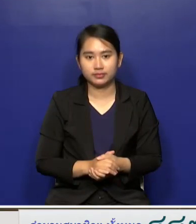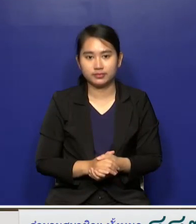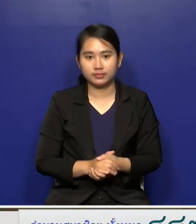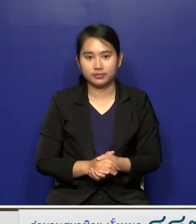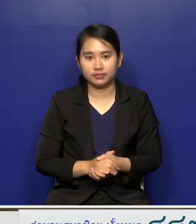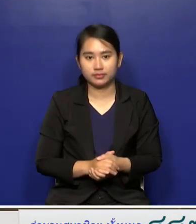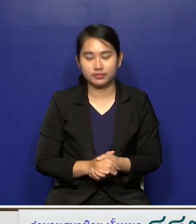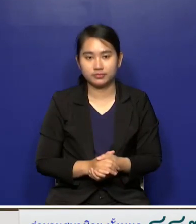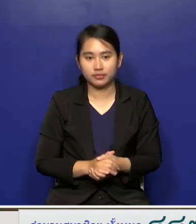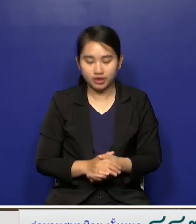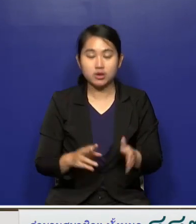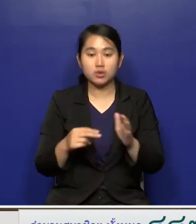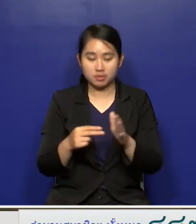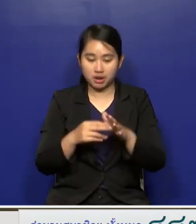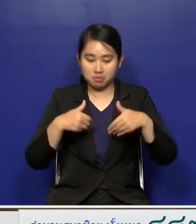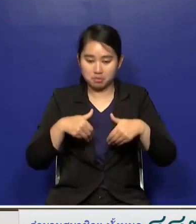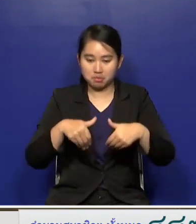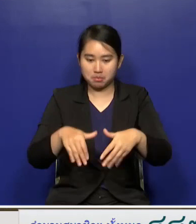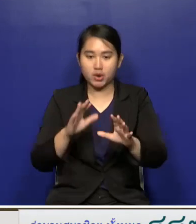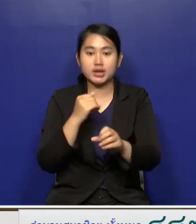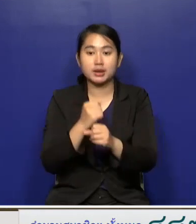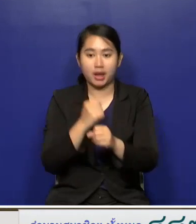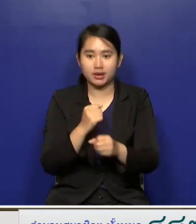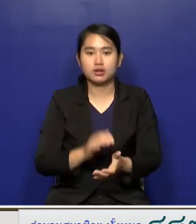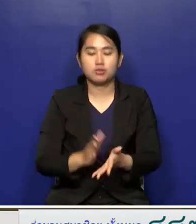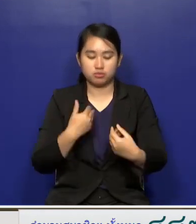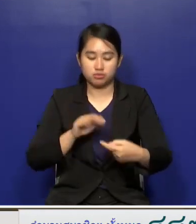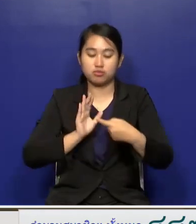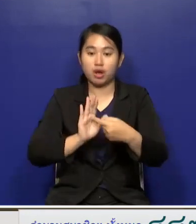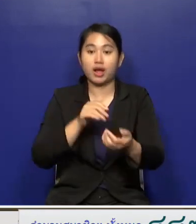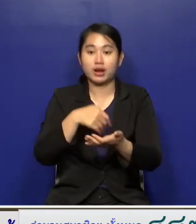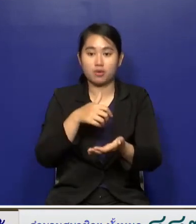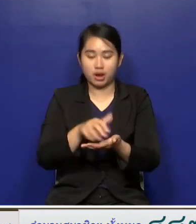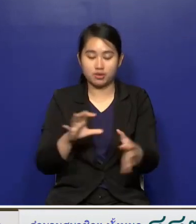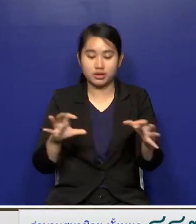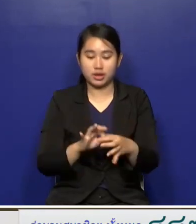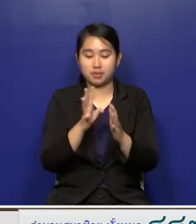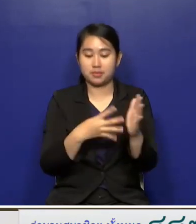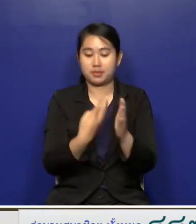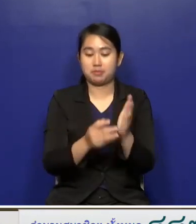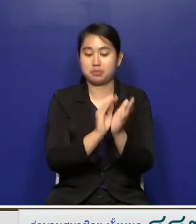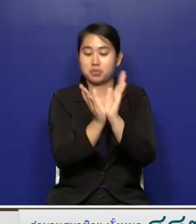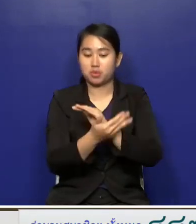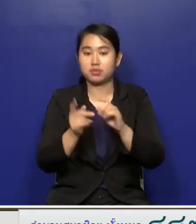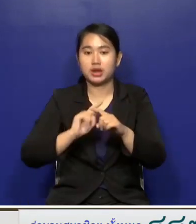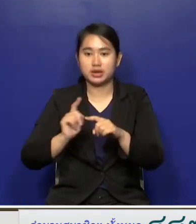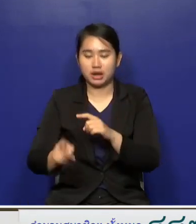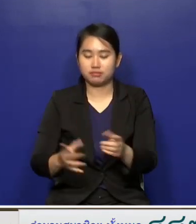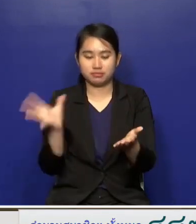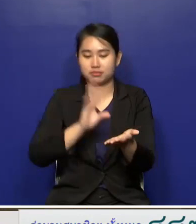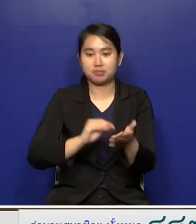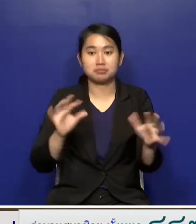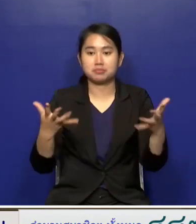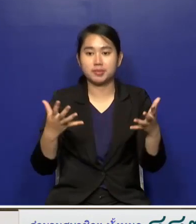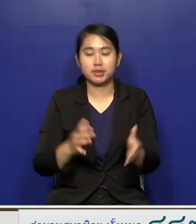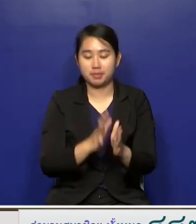าพมีปัญหาผมยกตัวอย่างเช่นการปฏิรูปท้องถิ่นเราก็ไม่ได้พูดกันในแผนปฏิรูปประเทศยุ